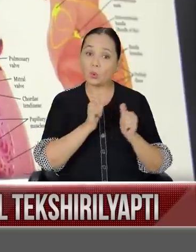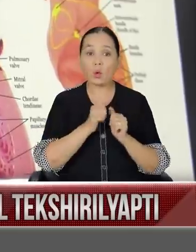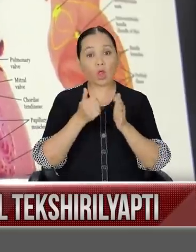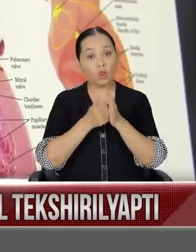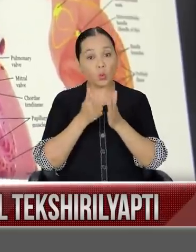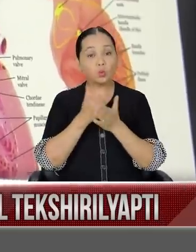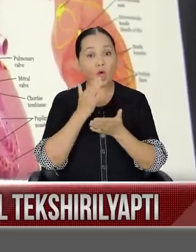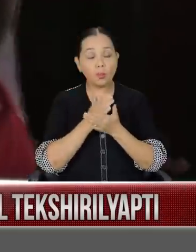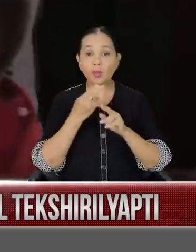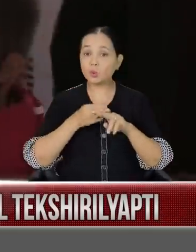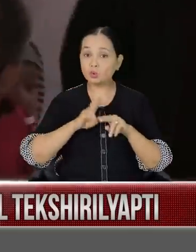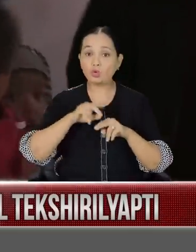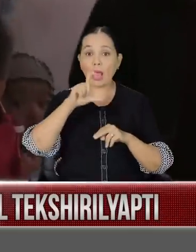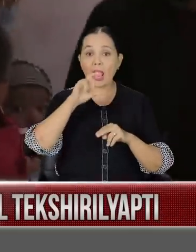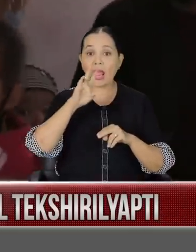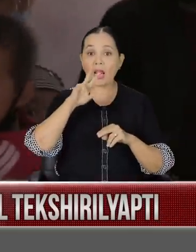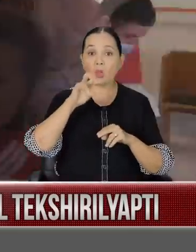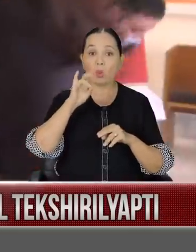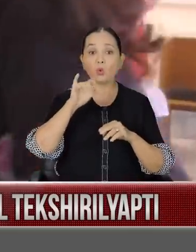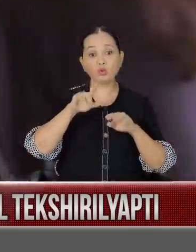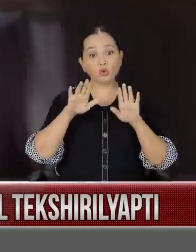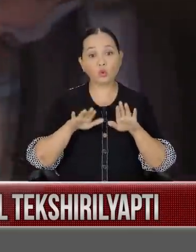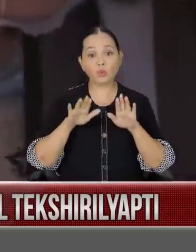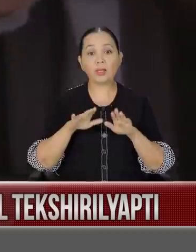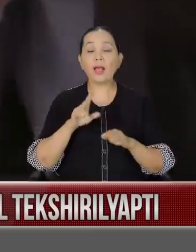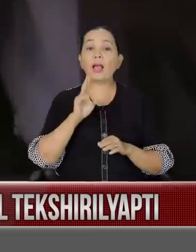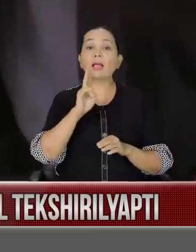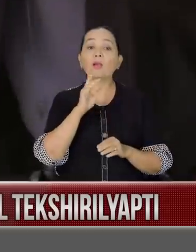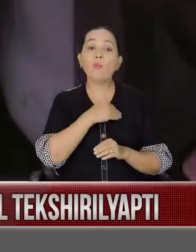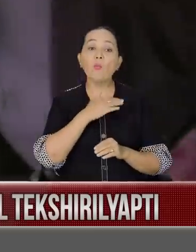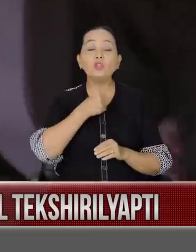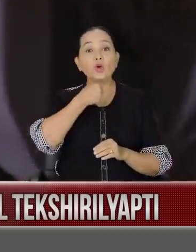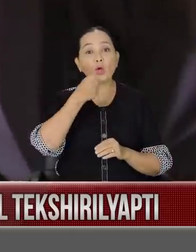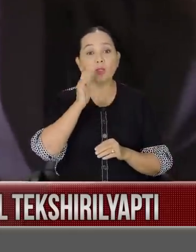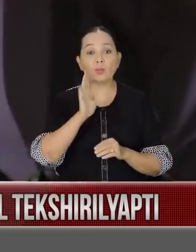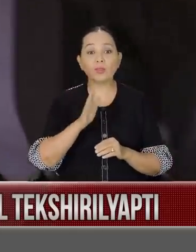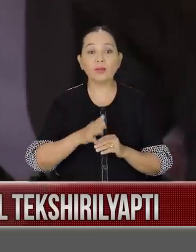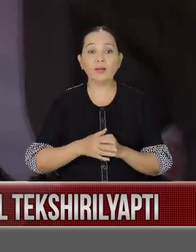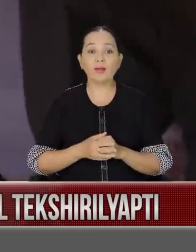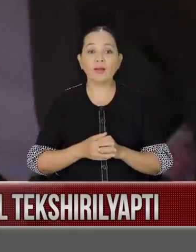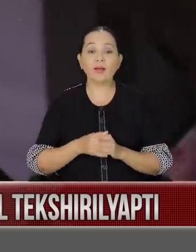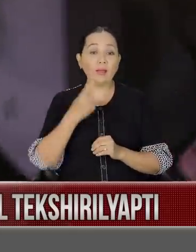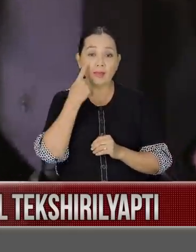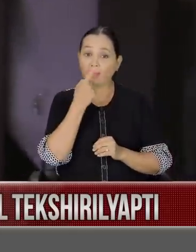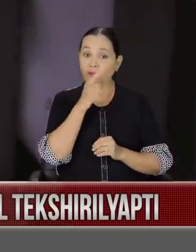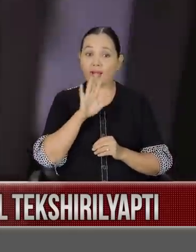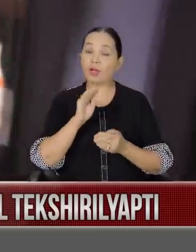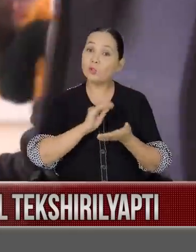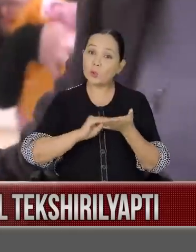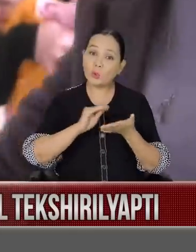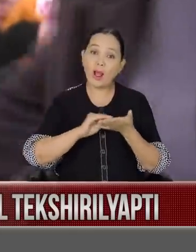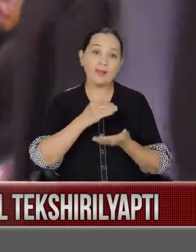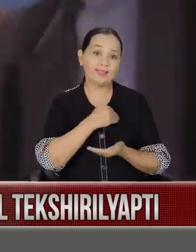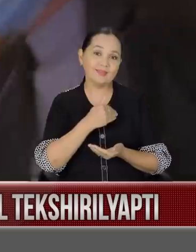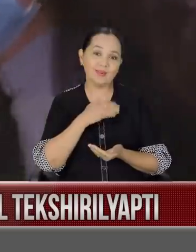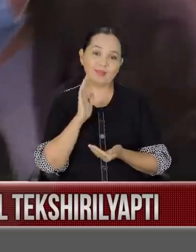nüksanı bor. Şunun üçün ham Elnur bugün şu yerde. Yığlamasın, kip olmaqsan kutlu bu sen? Ha? Yığlamı? Jurnalist. Jurnalist